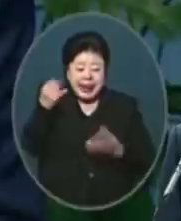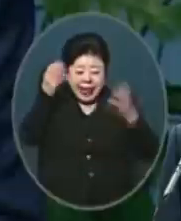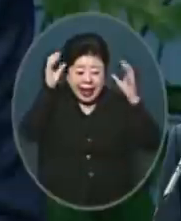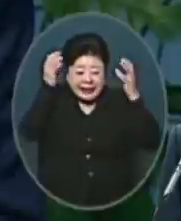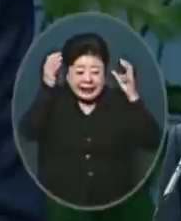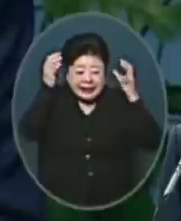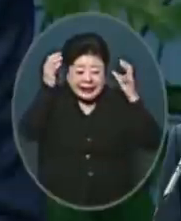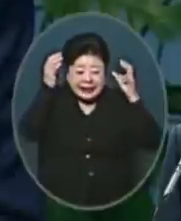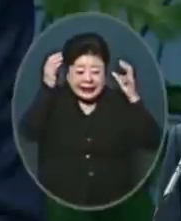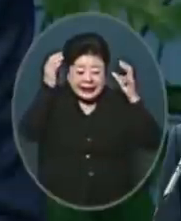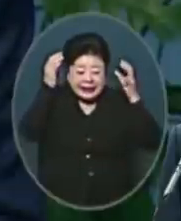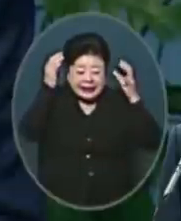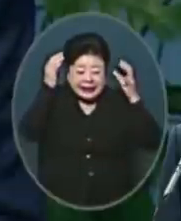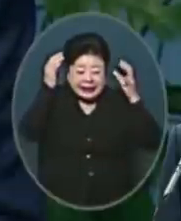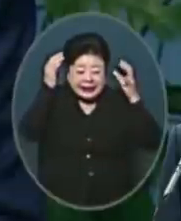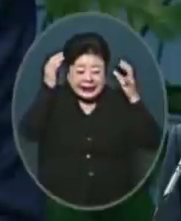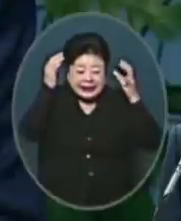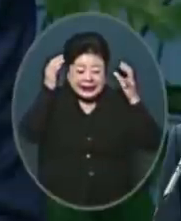아들